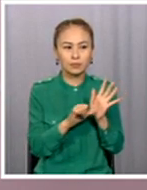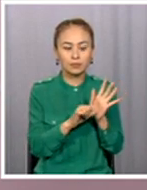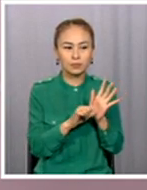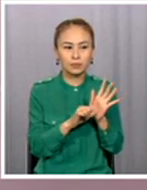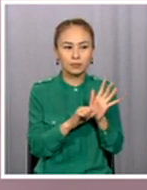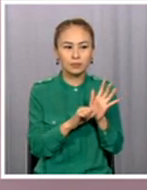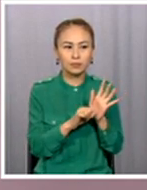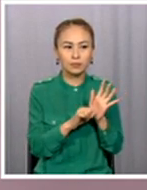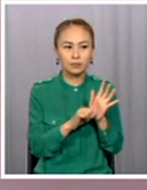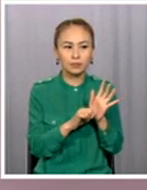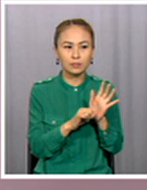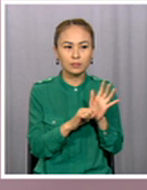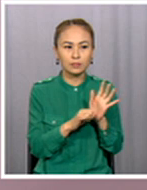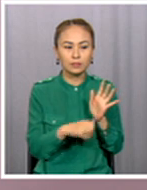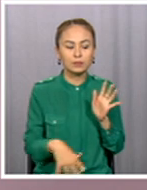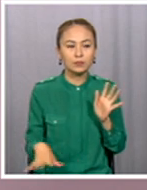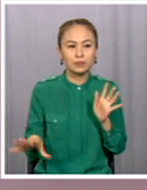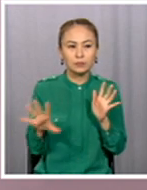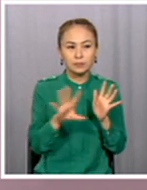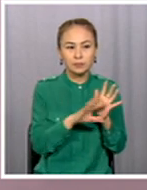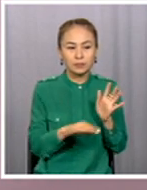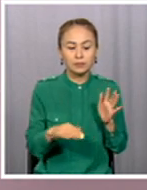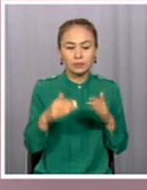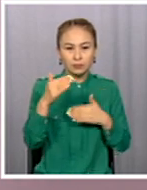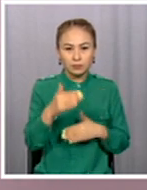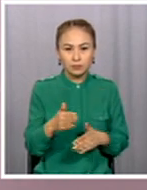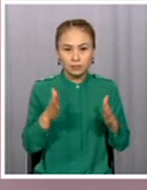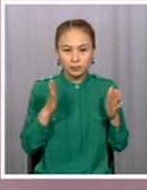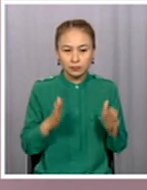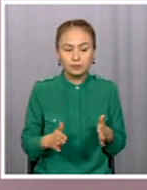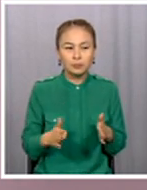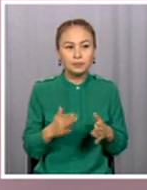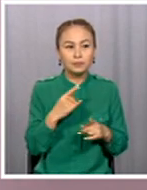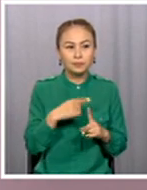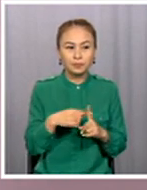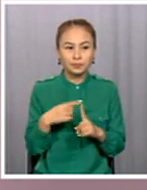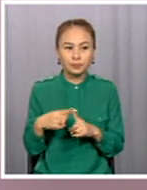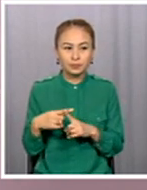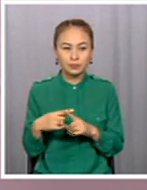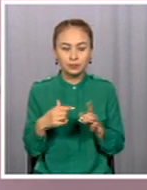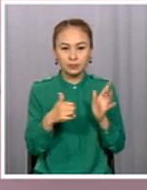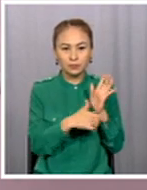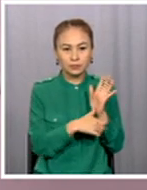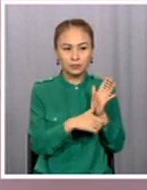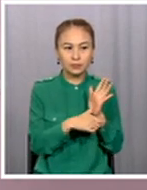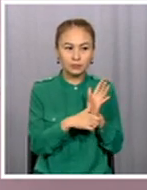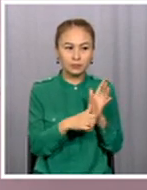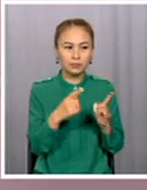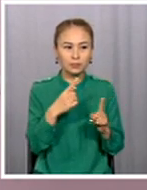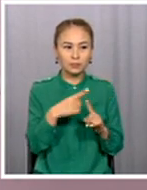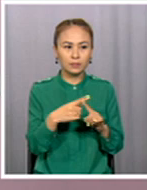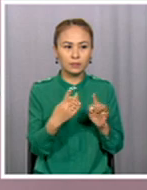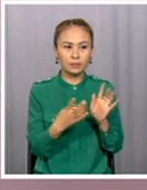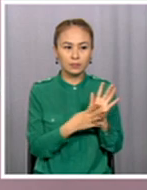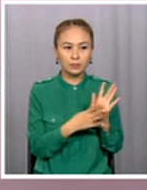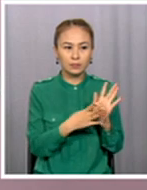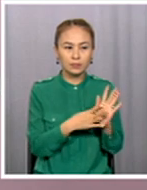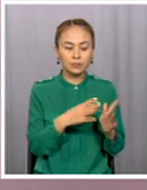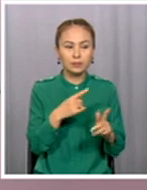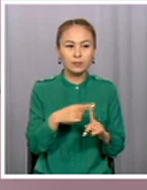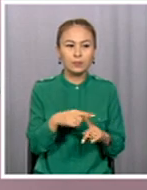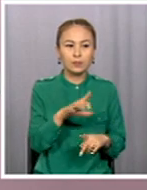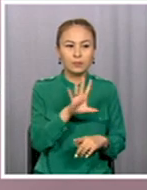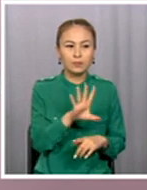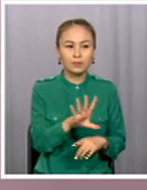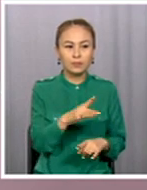Периметрін табу үшін барлық қабырғаларының ұзындықтарын қосамыз. 6 метр, қосу 9 метр,